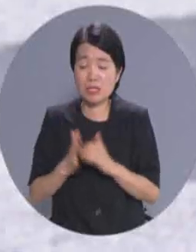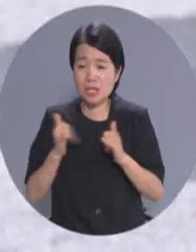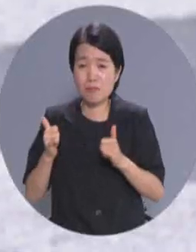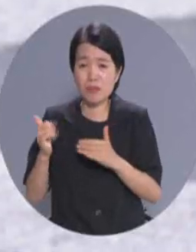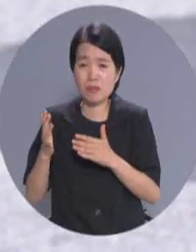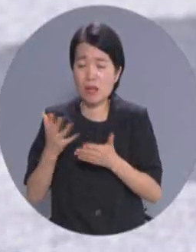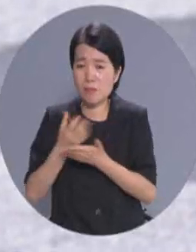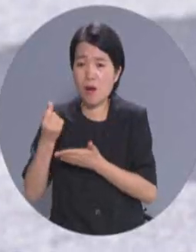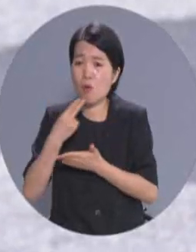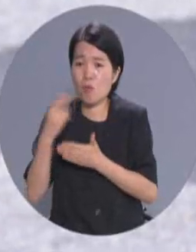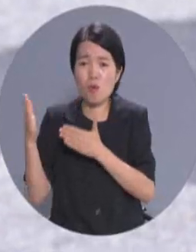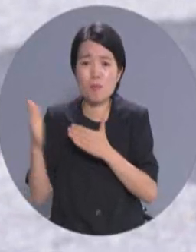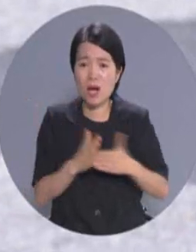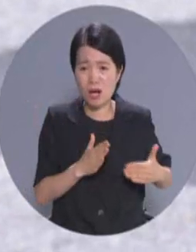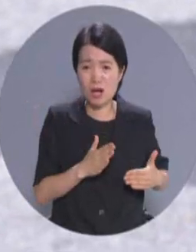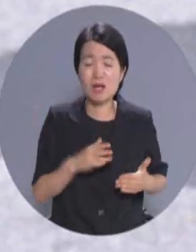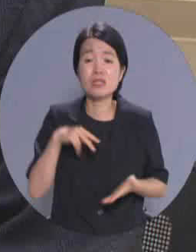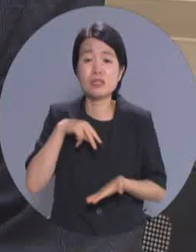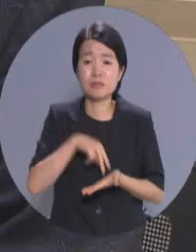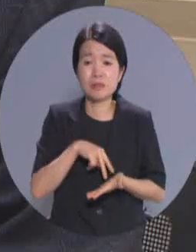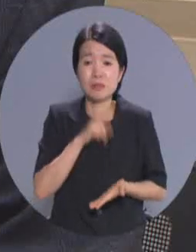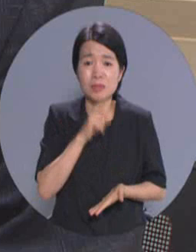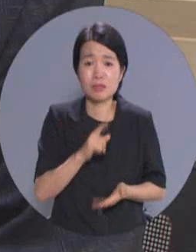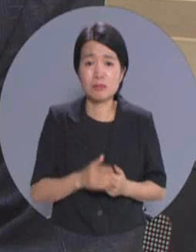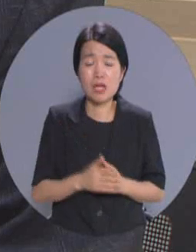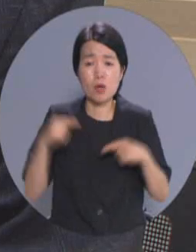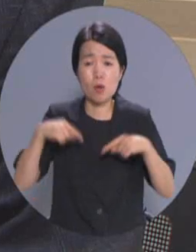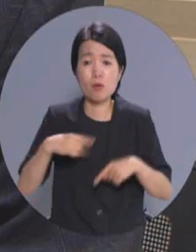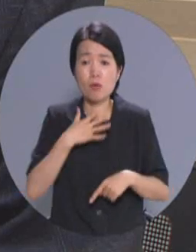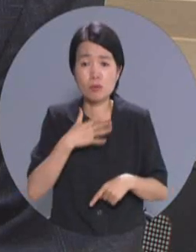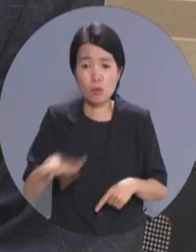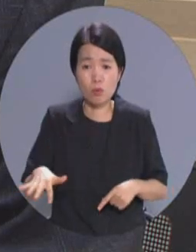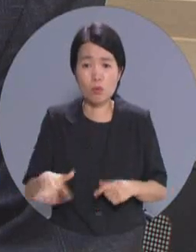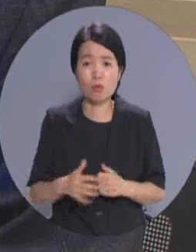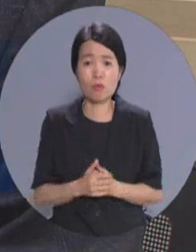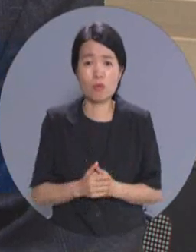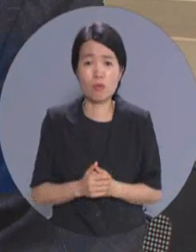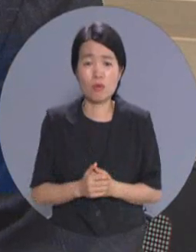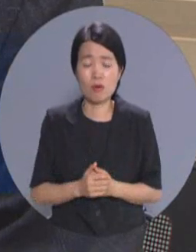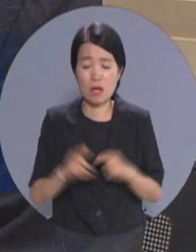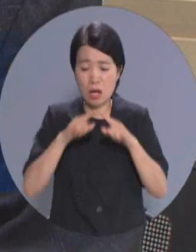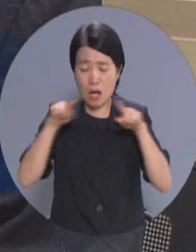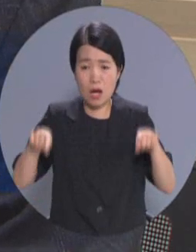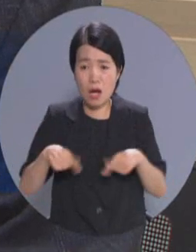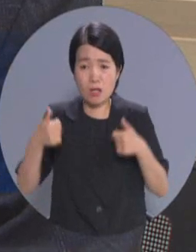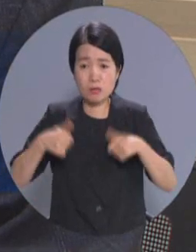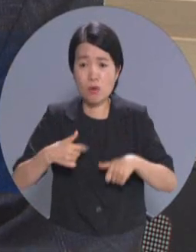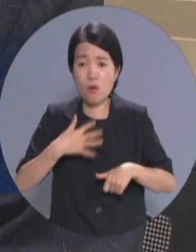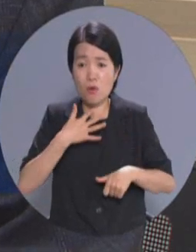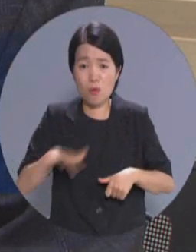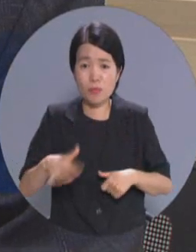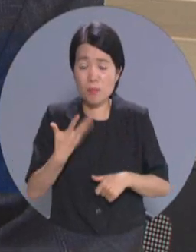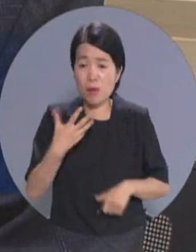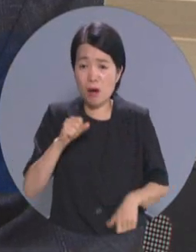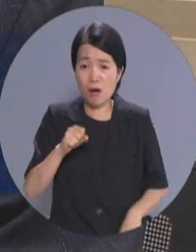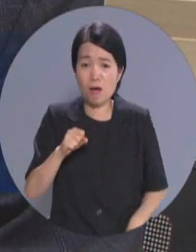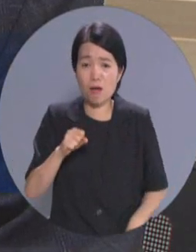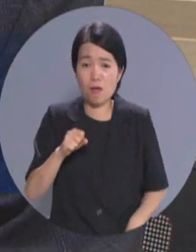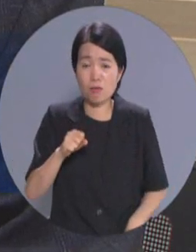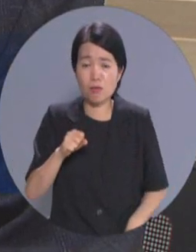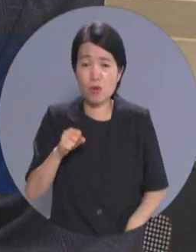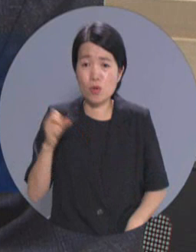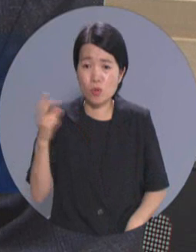주민들이 받아들이지 않았다는 입장입니다. 협상도 하지 않고 각서도 쓰지 않은 8억을